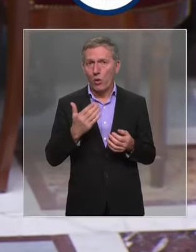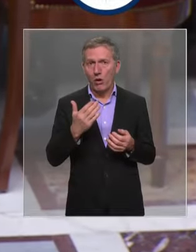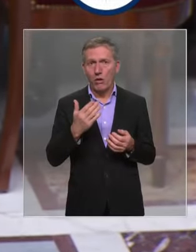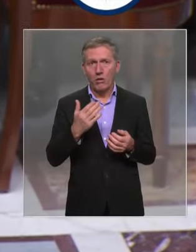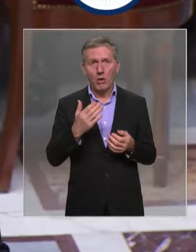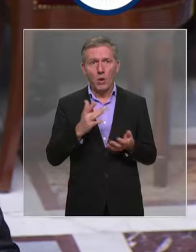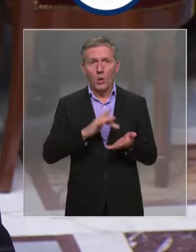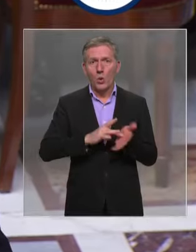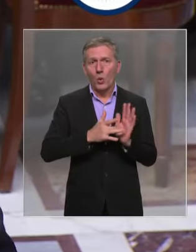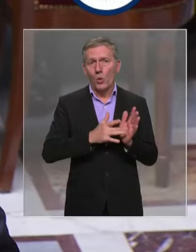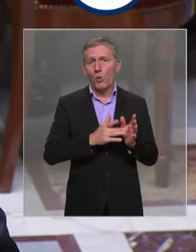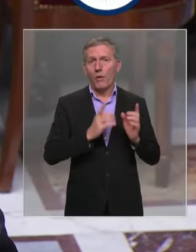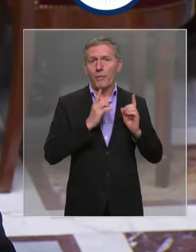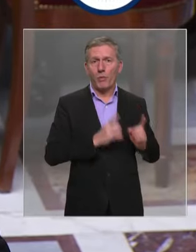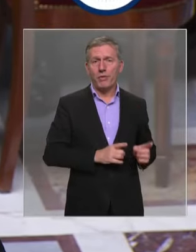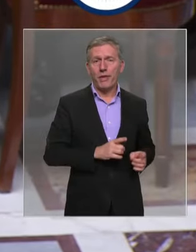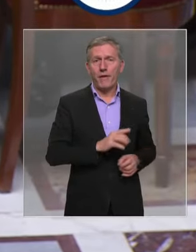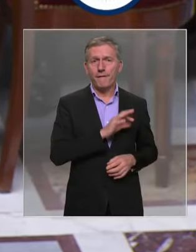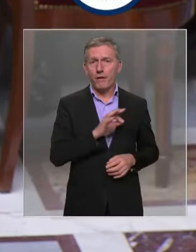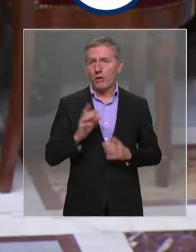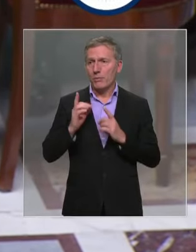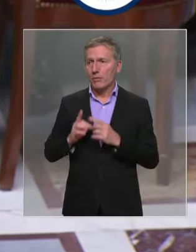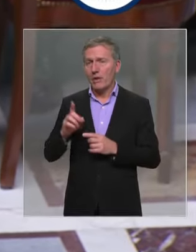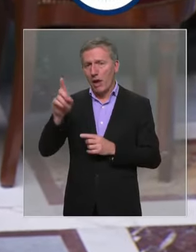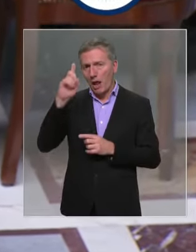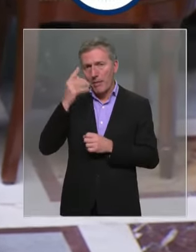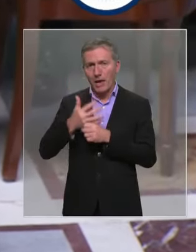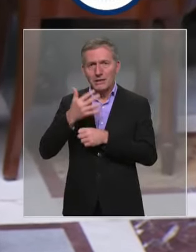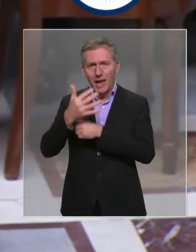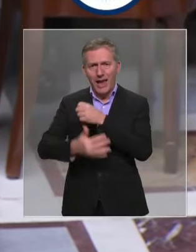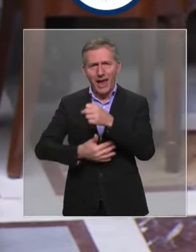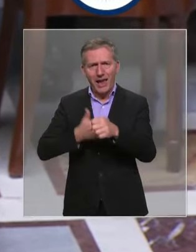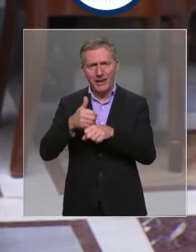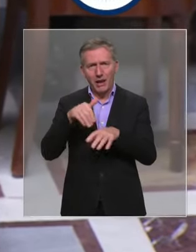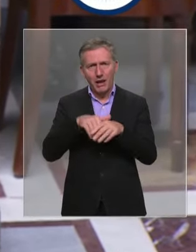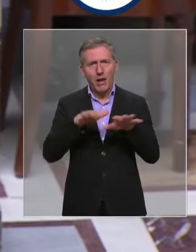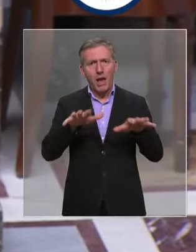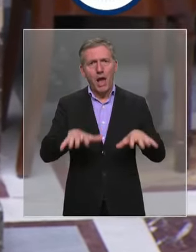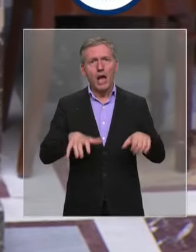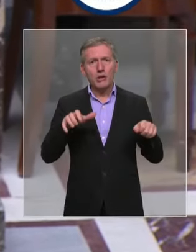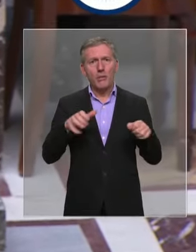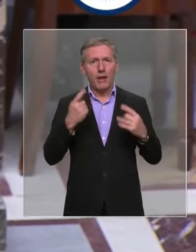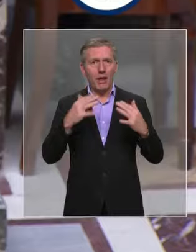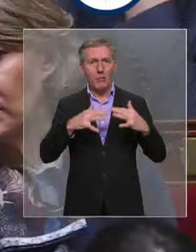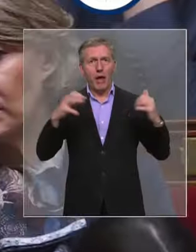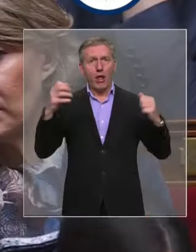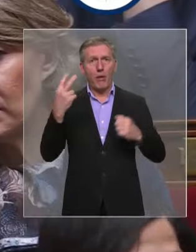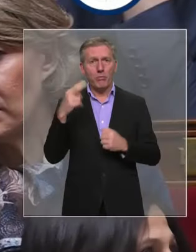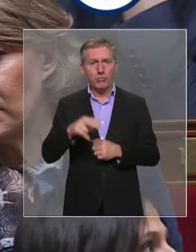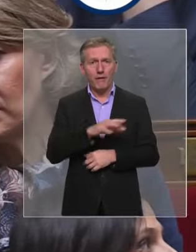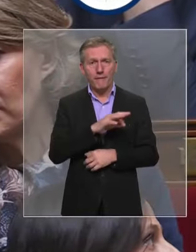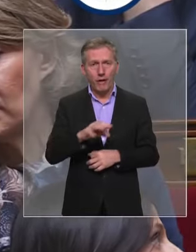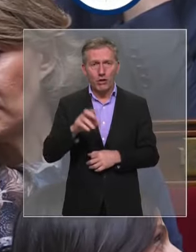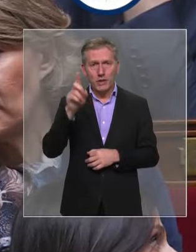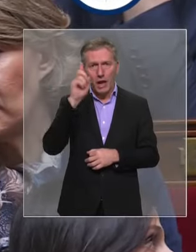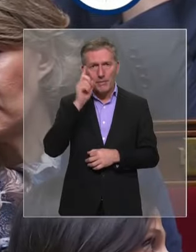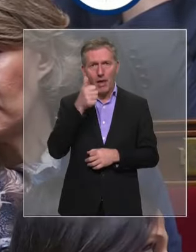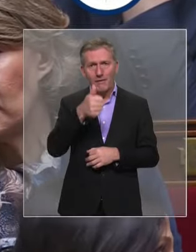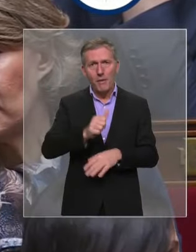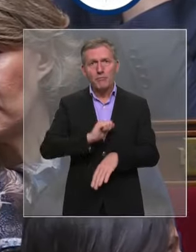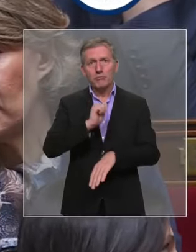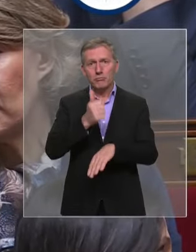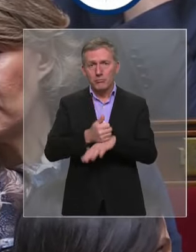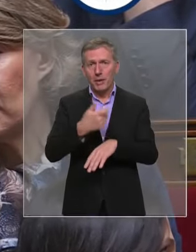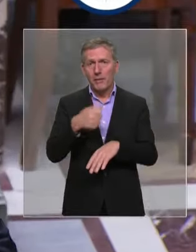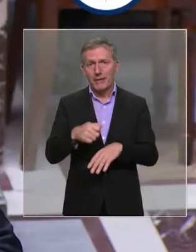les parlementaires français avec les parlementaires allemands depuis 5 ans au sein de l'Assemblée parlementaire franco-allemande, l'APFA, dont vous présidez,